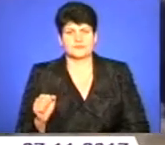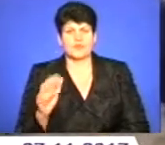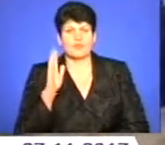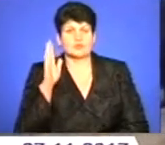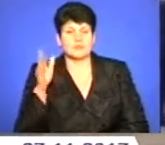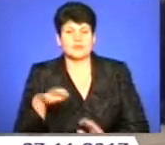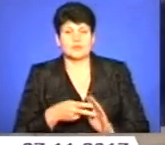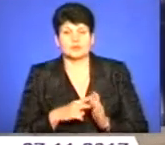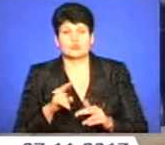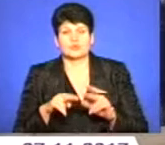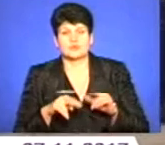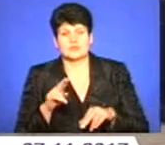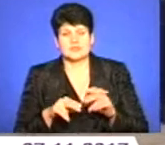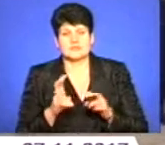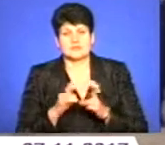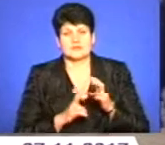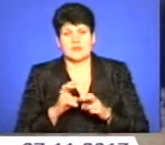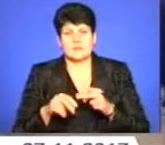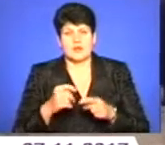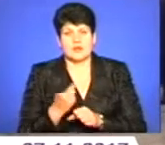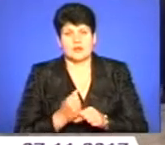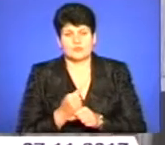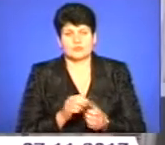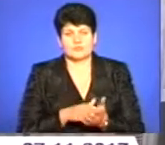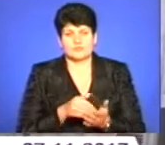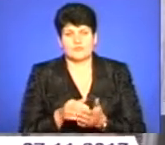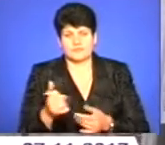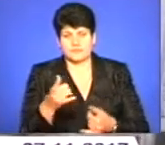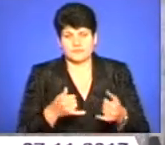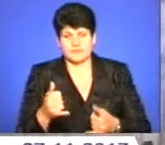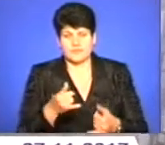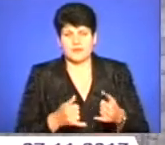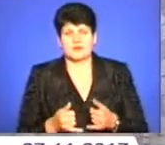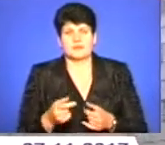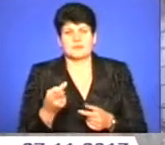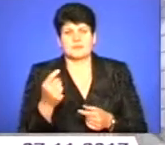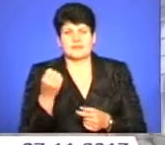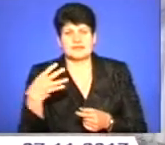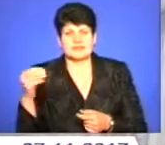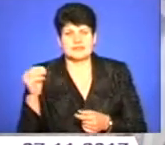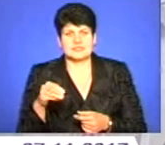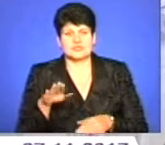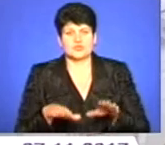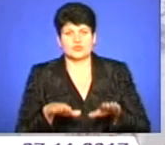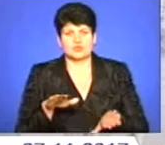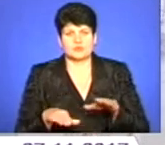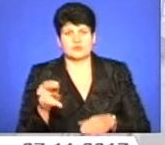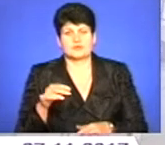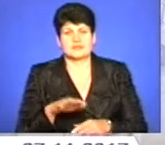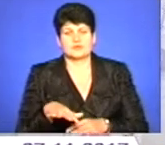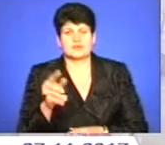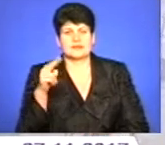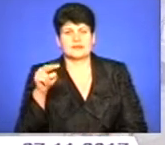подальшому планується будівництво заводу з переробки масляних культур потужністю 15 тисяч тонн в місяць на території Дзвиняцької сільської